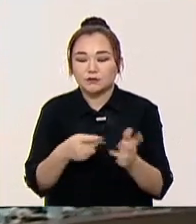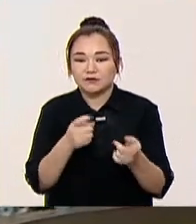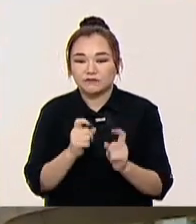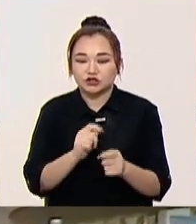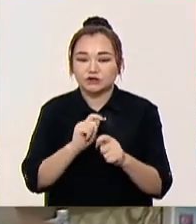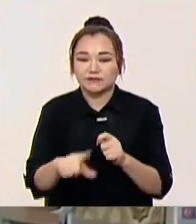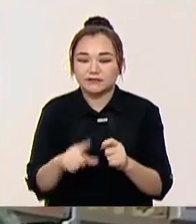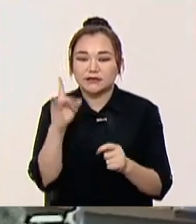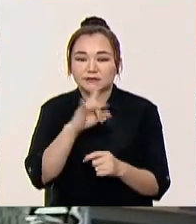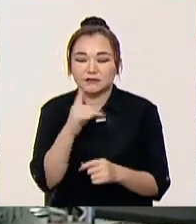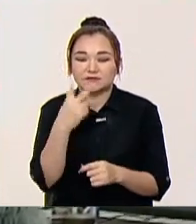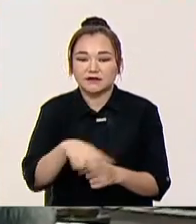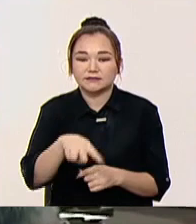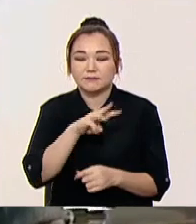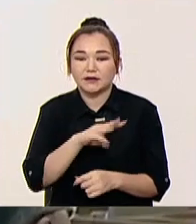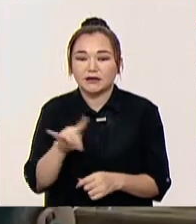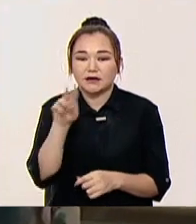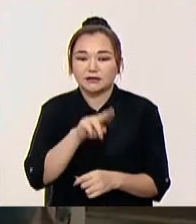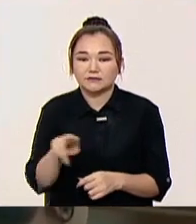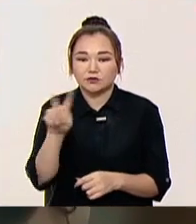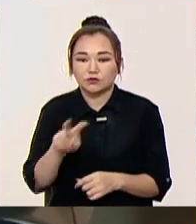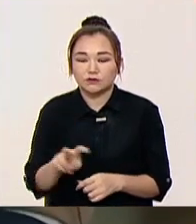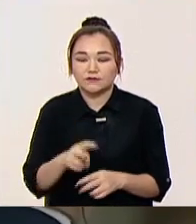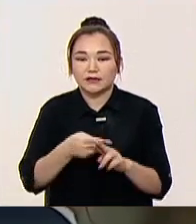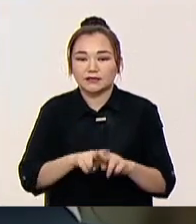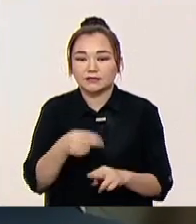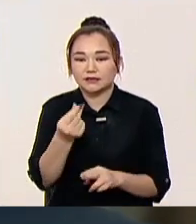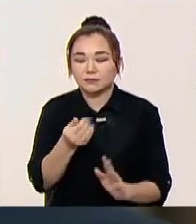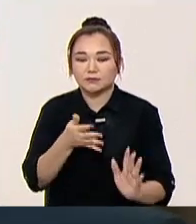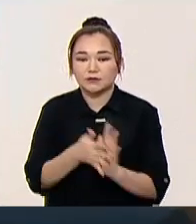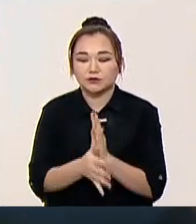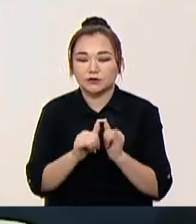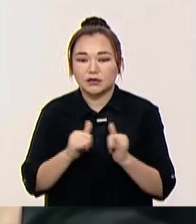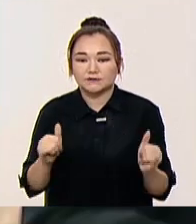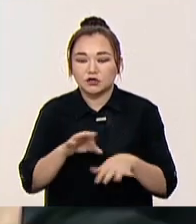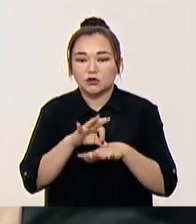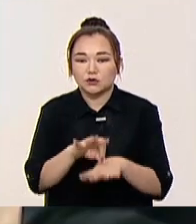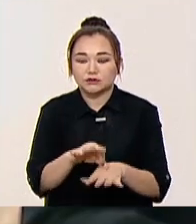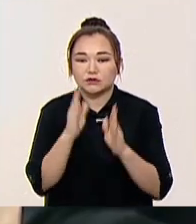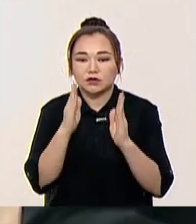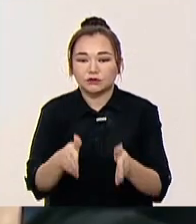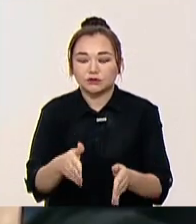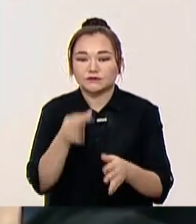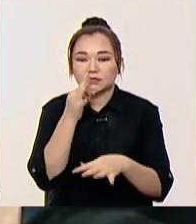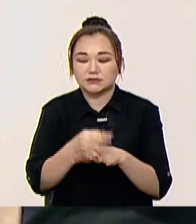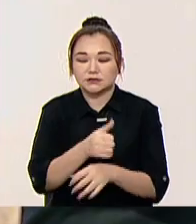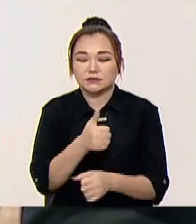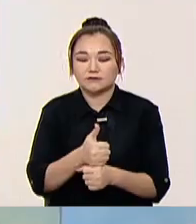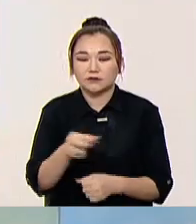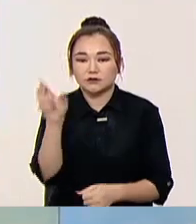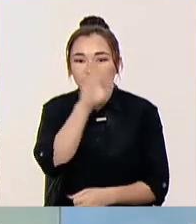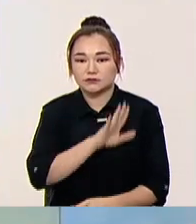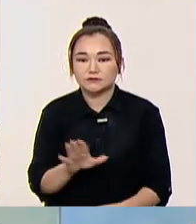инвестиции в размере 20 млрд долларов и эти средства пойдут на развитие логистических коридоров отметил глава